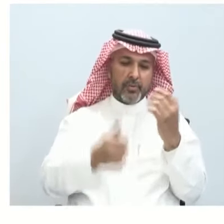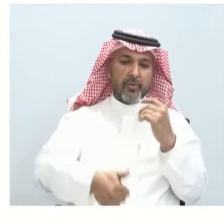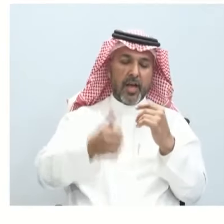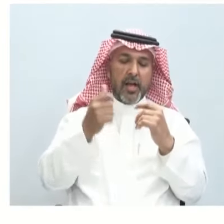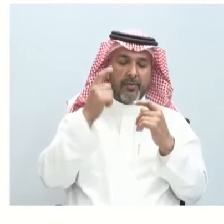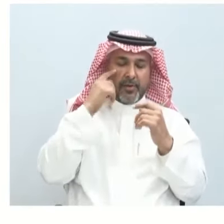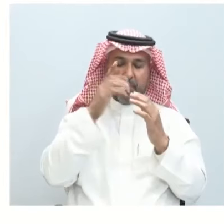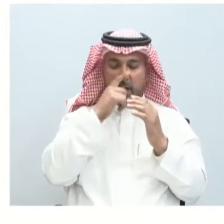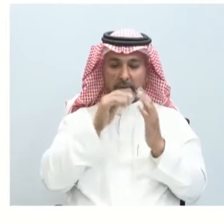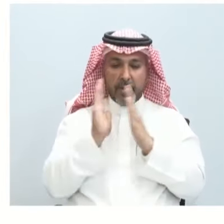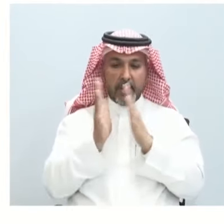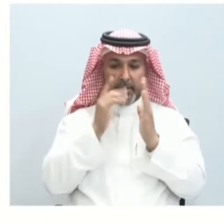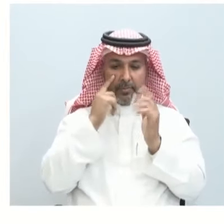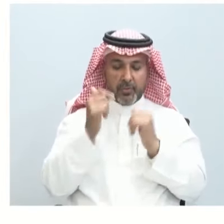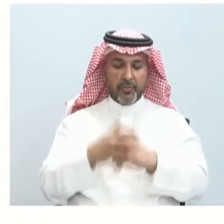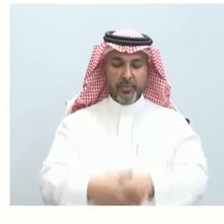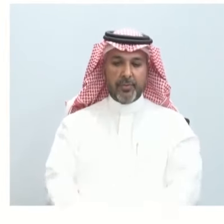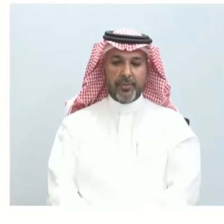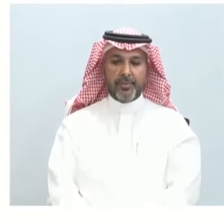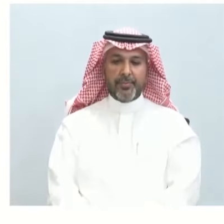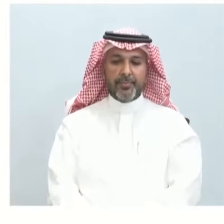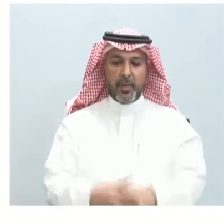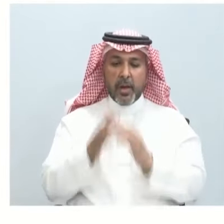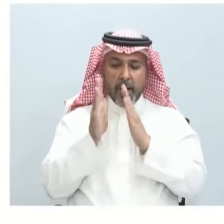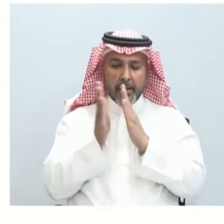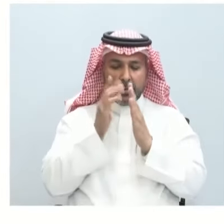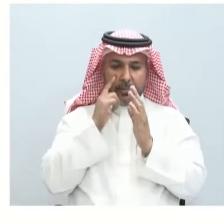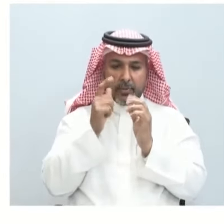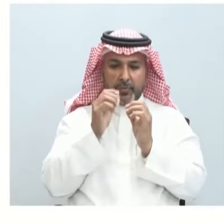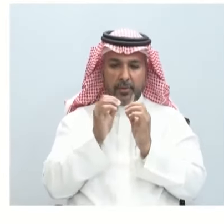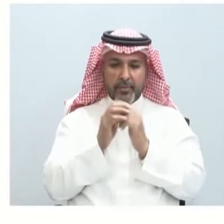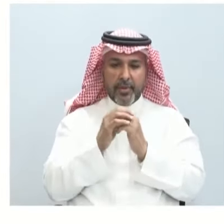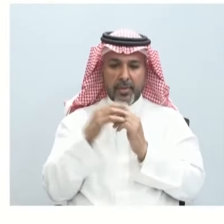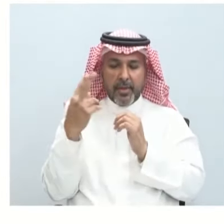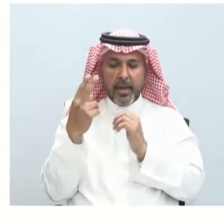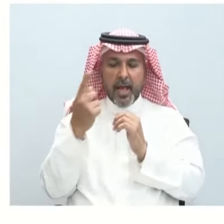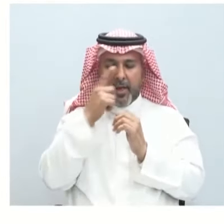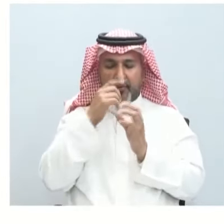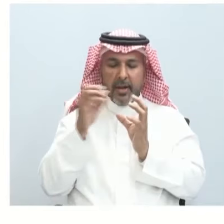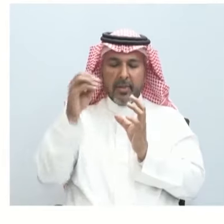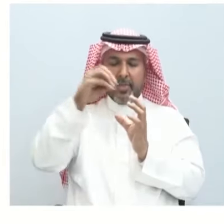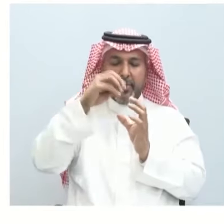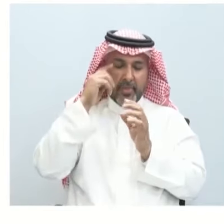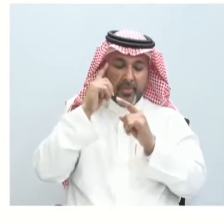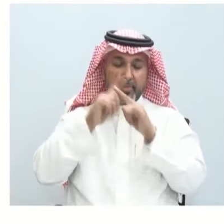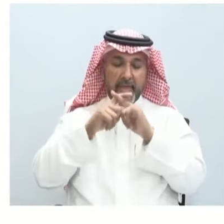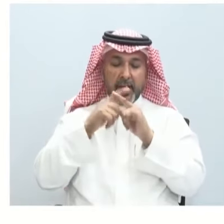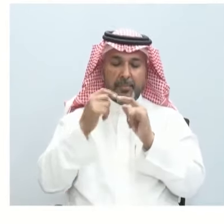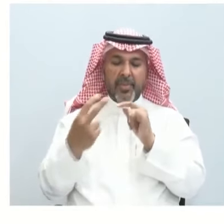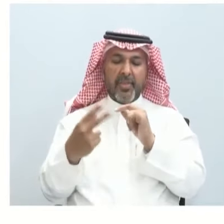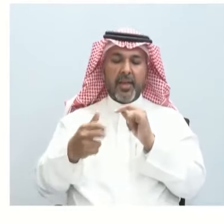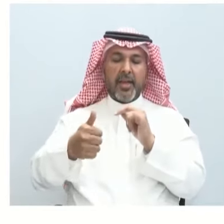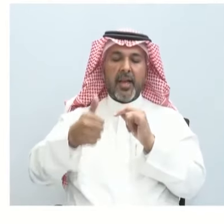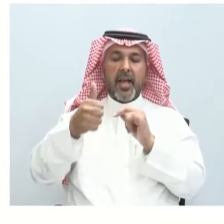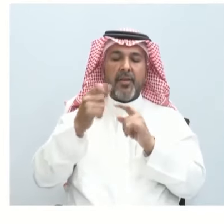السؤال هذا كما هو مذكور يلاحظ لديه هنا اثنين الف مبروك في قوس اي واحده تحب بكثيره